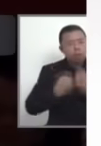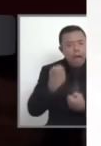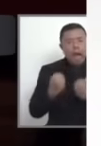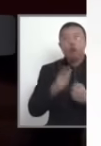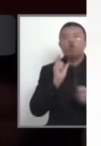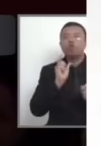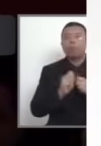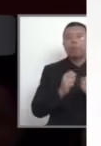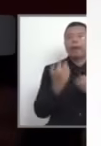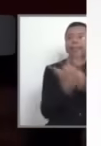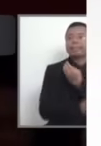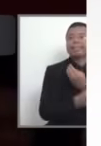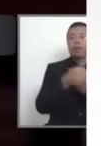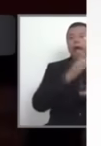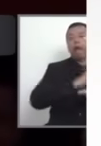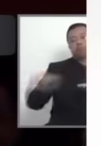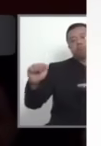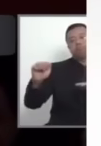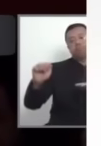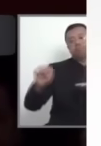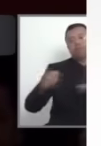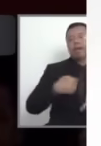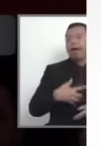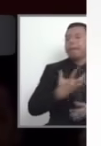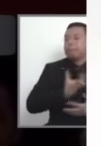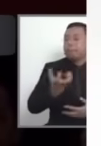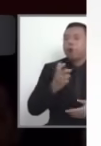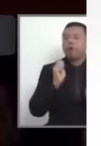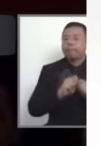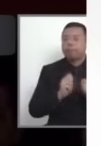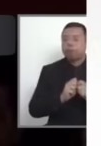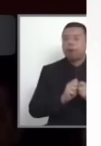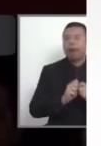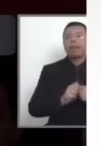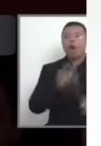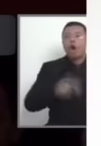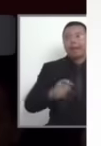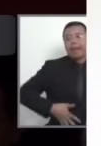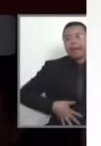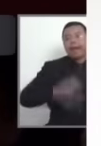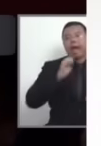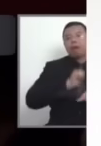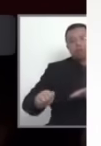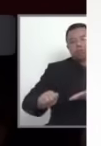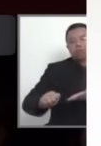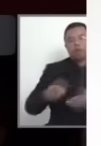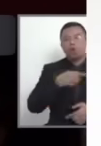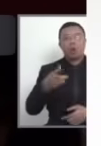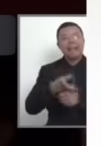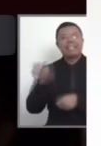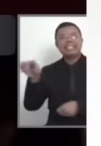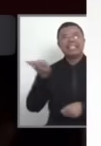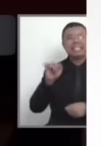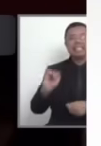maupun di Mas Ganjar ya, Ganjar Pranowo, Mahfud MD misalnya. Saya kira itu juga upaya untuk kemudian menarik simpati. Bahkan tadi kan ada